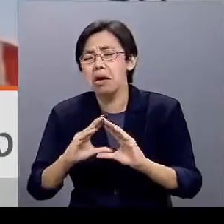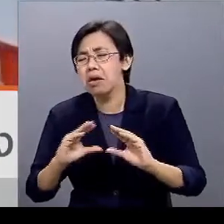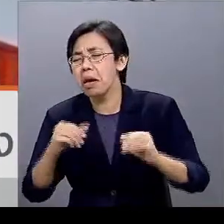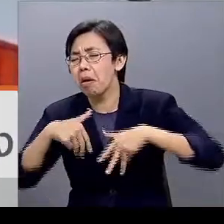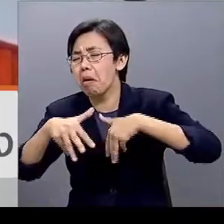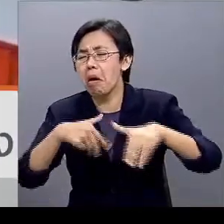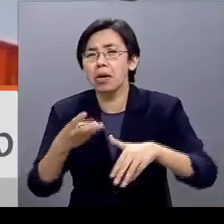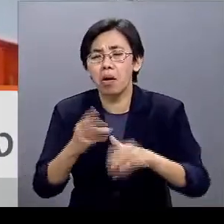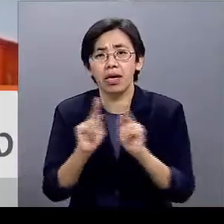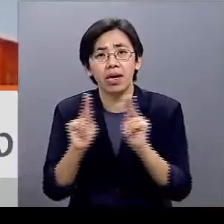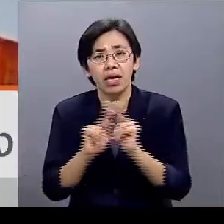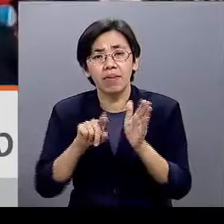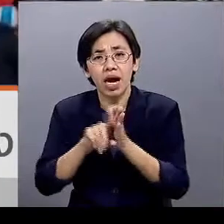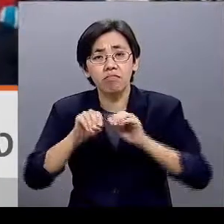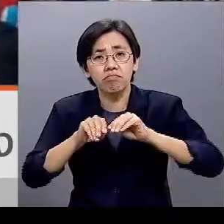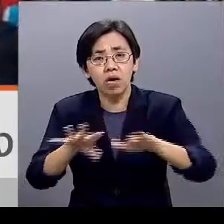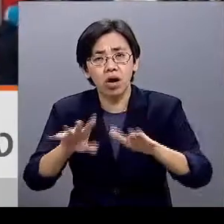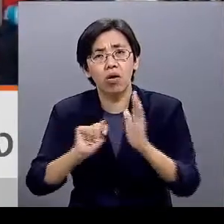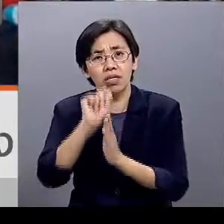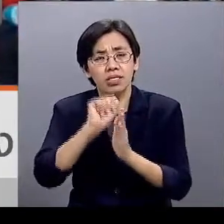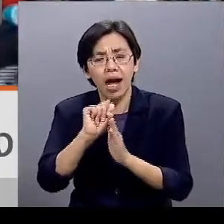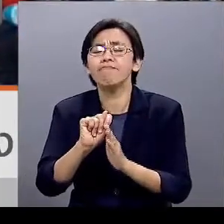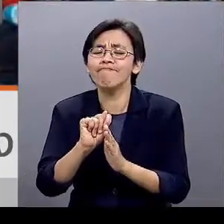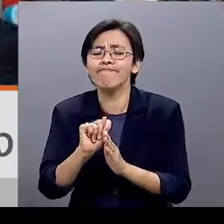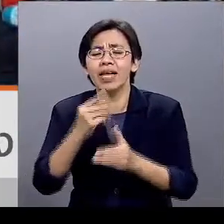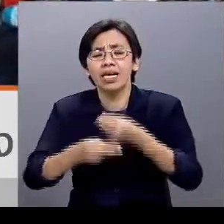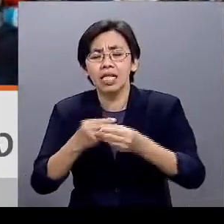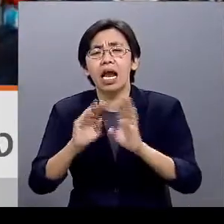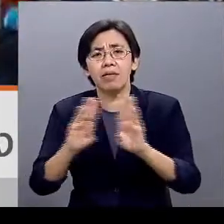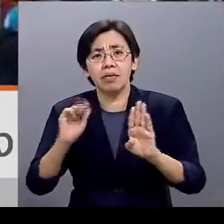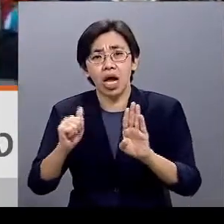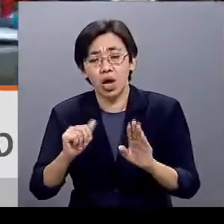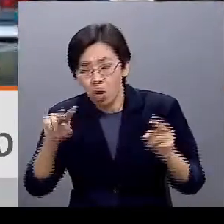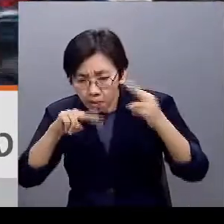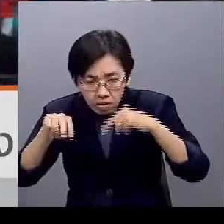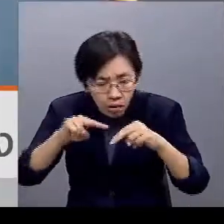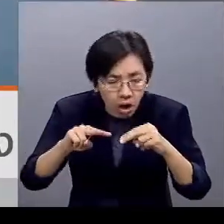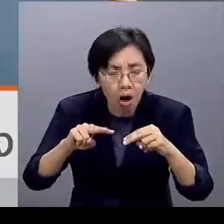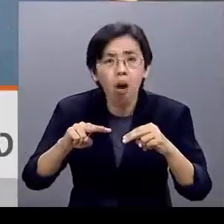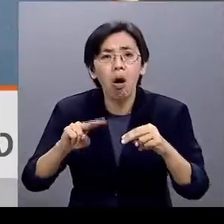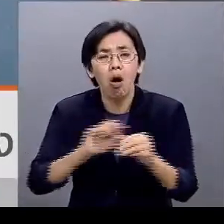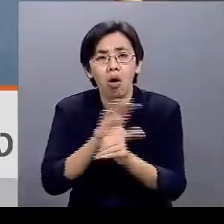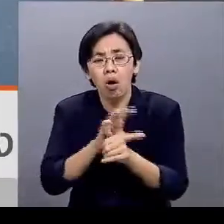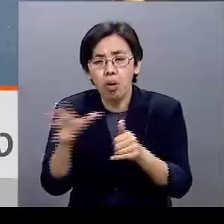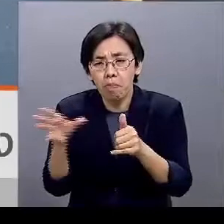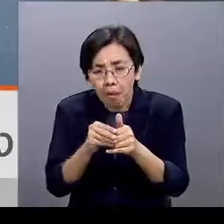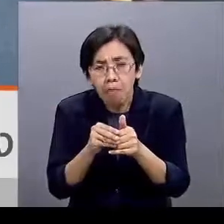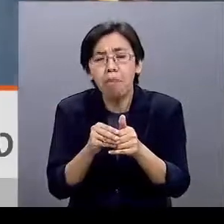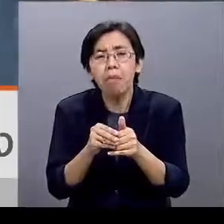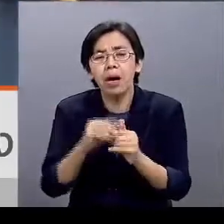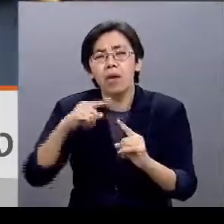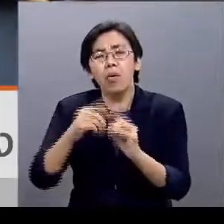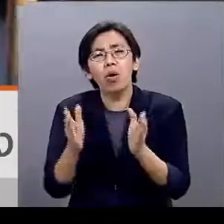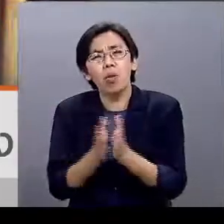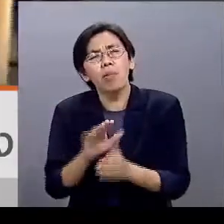ดต่อจังหวัดตากจะอนุญาตให้เปิดตลาดแล้วหลังตรวจพบผู้ติดเชื้อโควิด -19 ในตลาดทั้ง2แห่งซึ่งขณะนี้เป็นช่วงเทศก